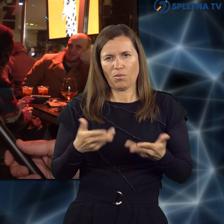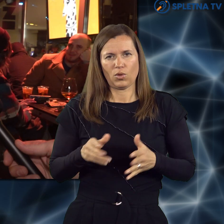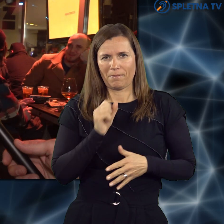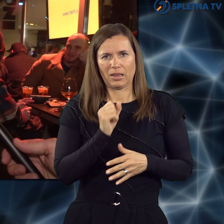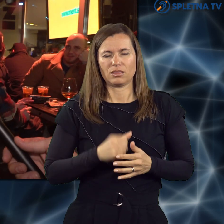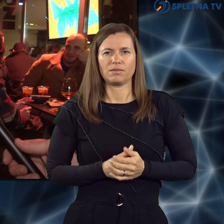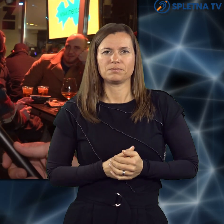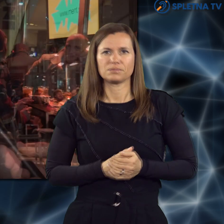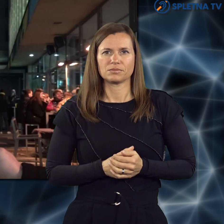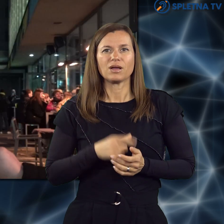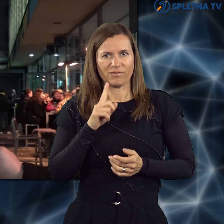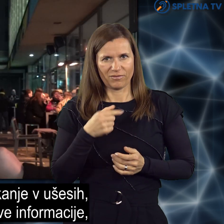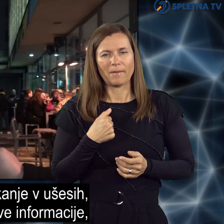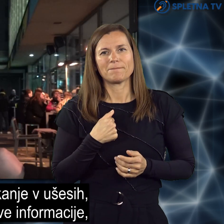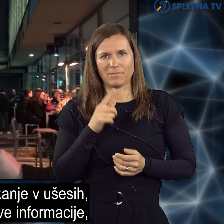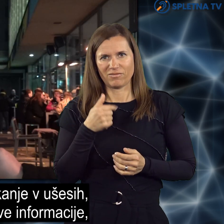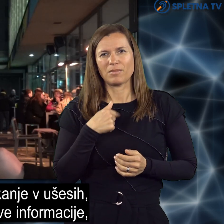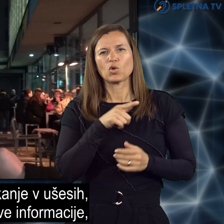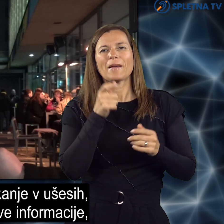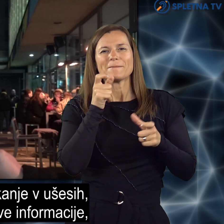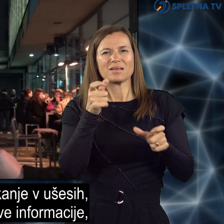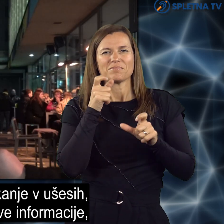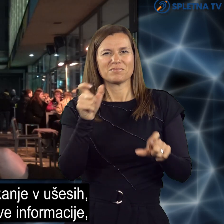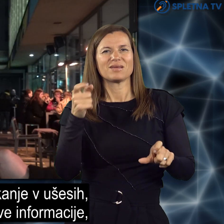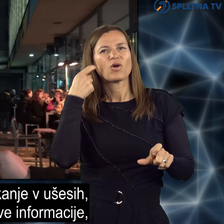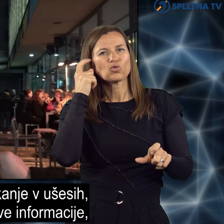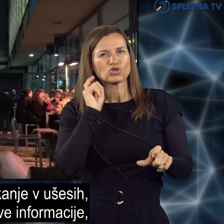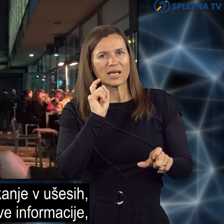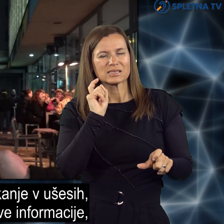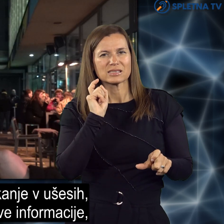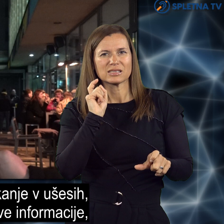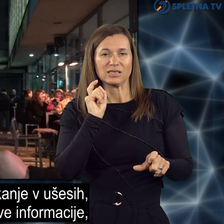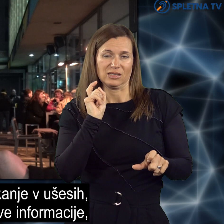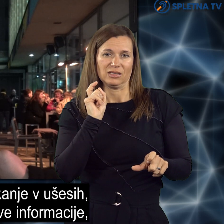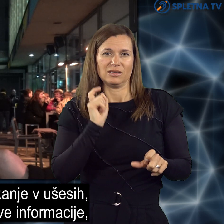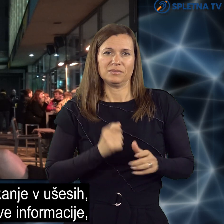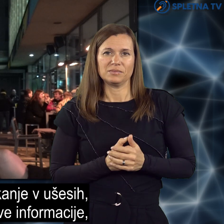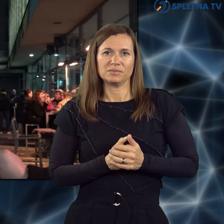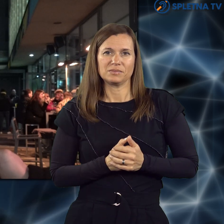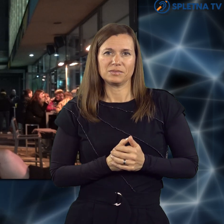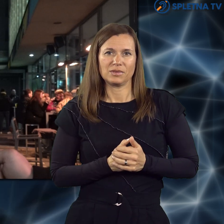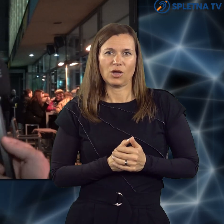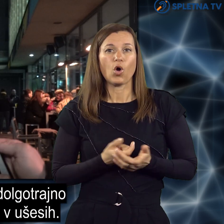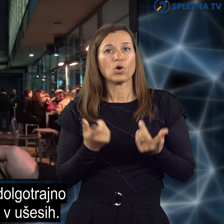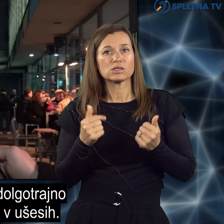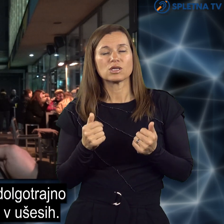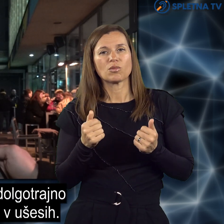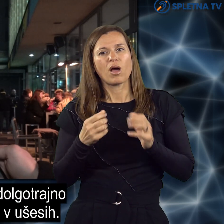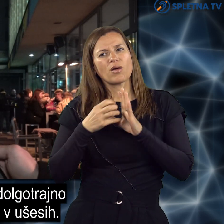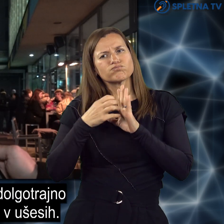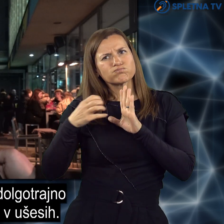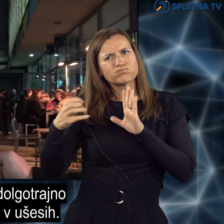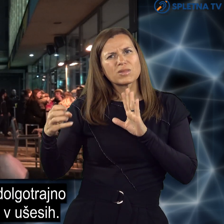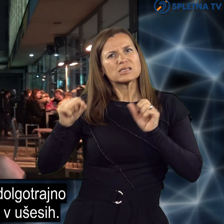ton. Ja, vem, piskanje v ušesih, če imam prave informacije, oziroma long